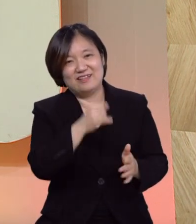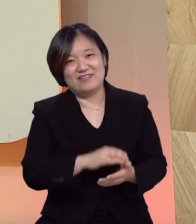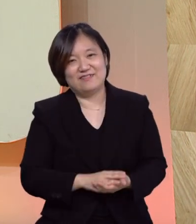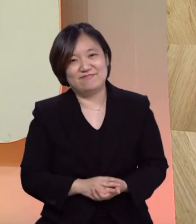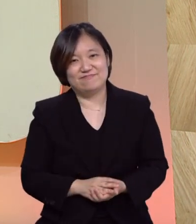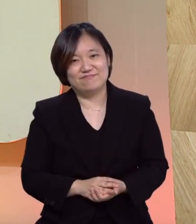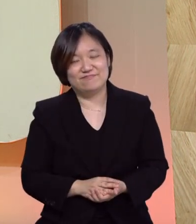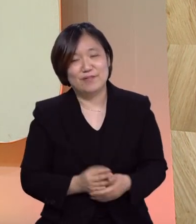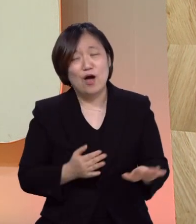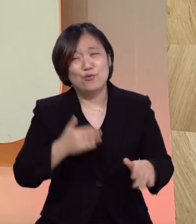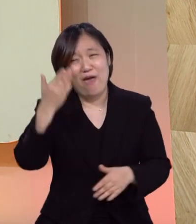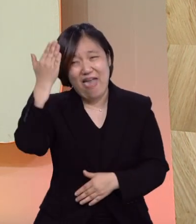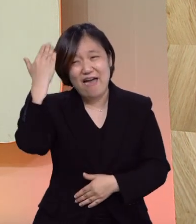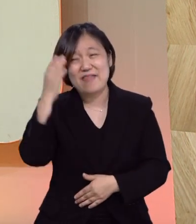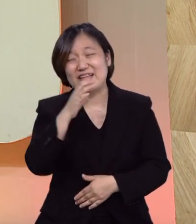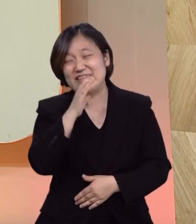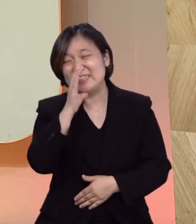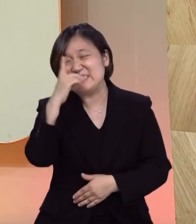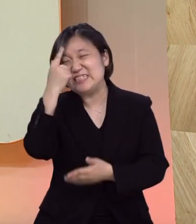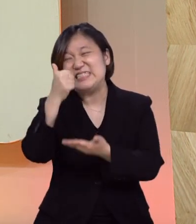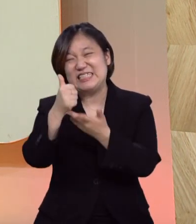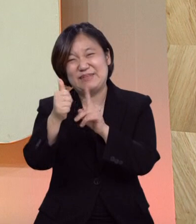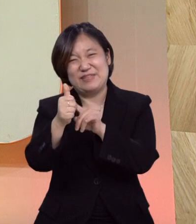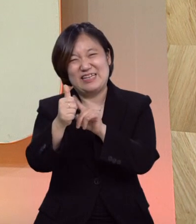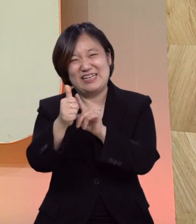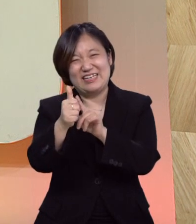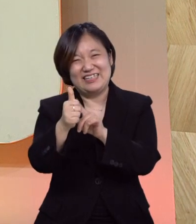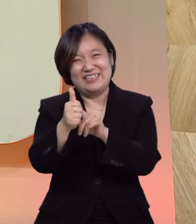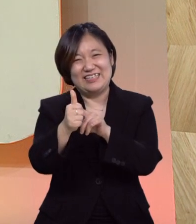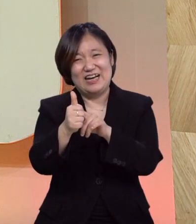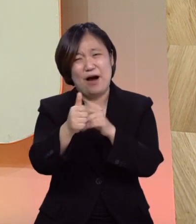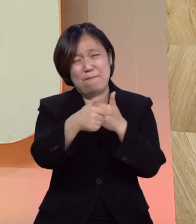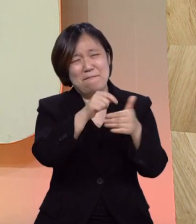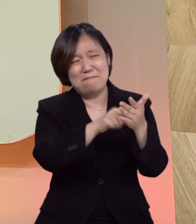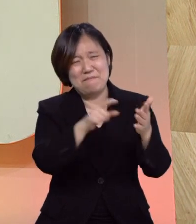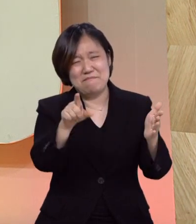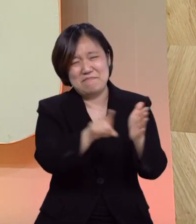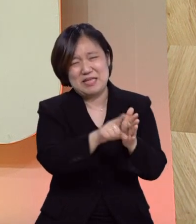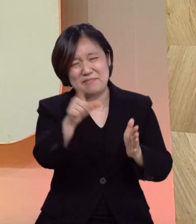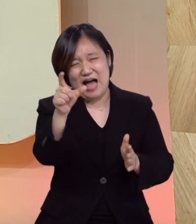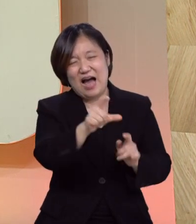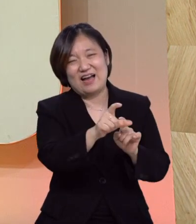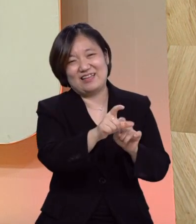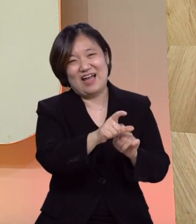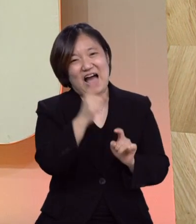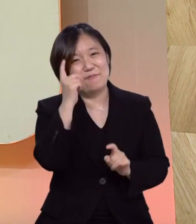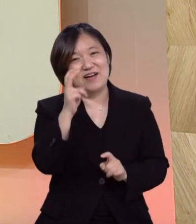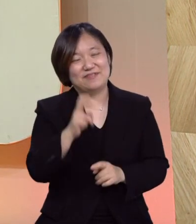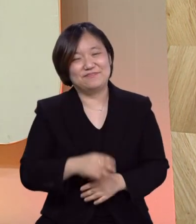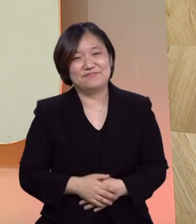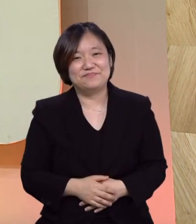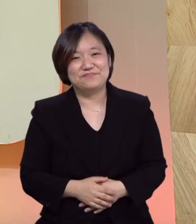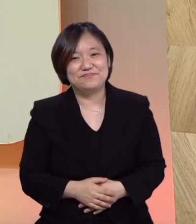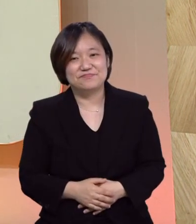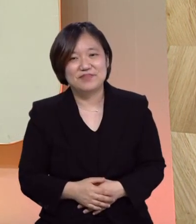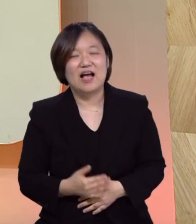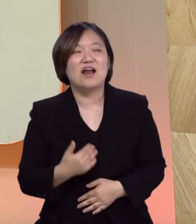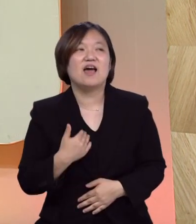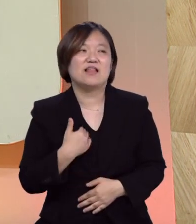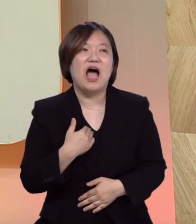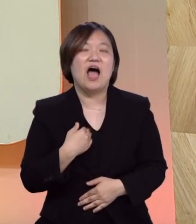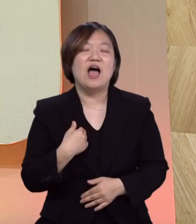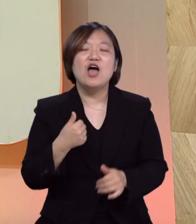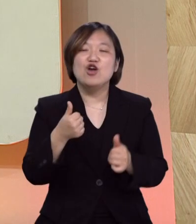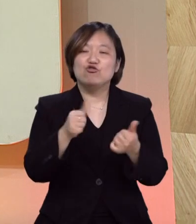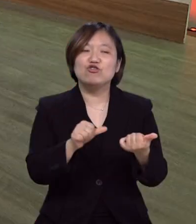옛날 노스님들은 또 그런 한 칼들이 있으셨거든요 한 칼이 그래 내 죽을 때